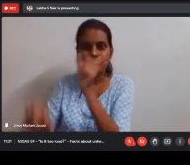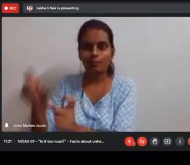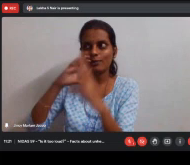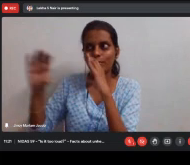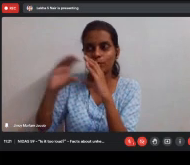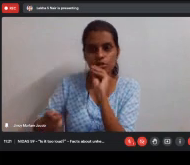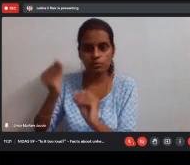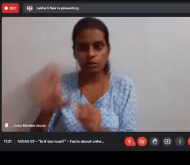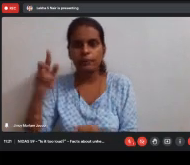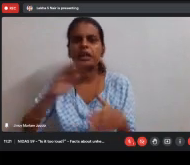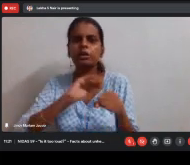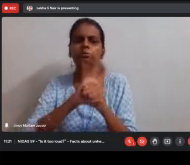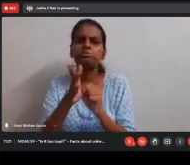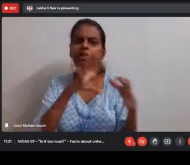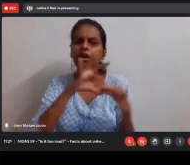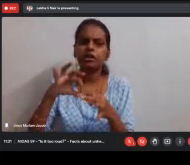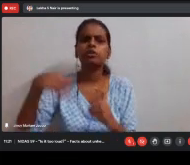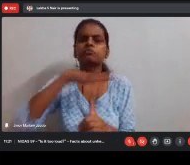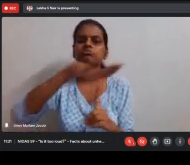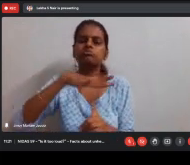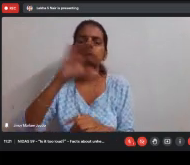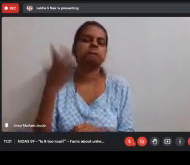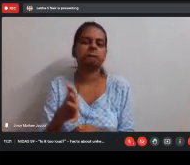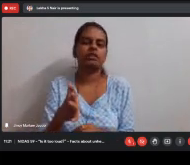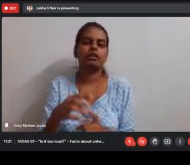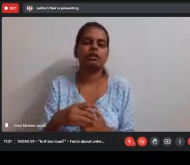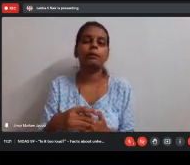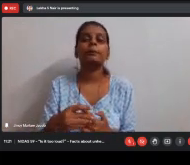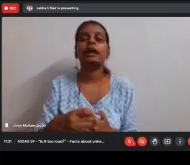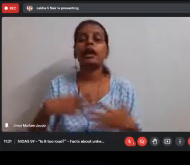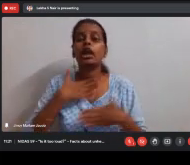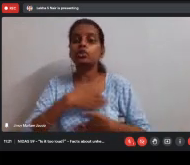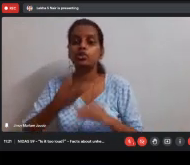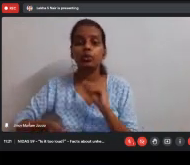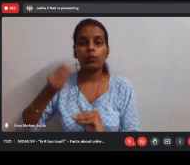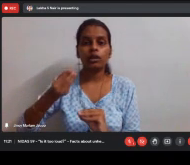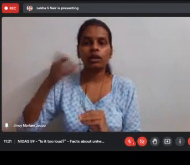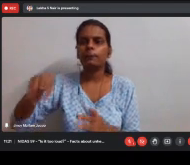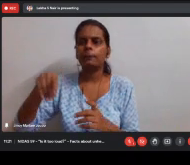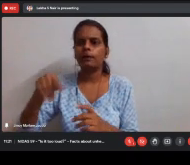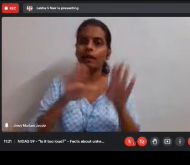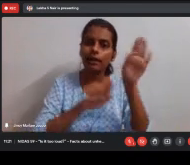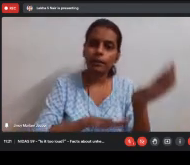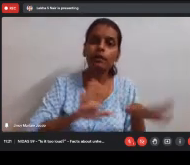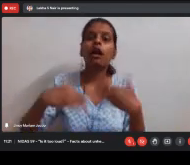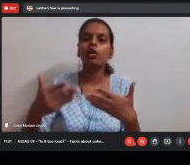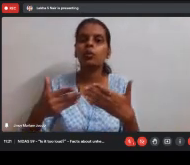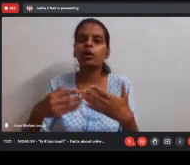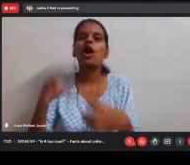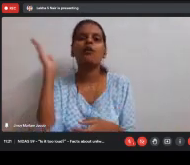വിനോദത്തിനായി. നമ്മൾ വിനോദത്തിനായി നമ്മൾ പൂർണ്ണ കഥ മുമ്പൊക്കെ പുറത്തു പോയിരുന്നു, പാർക്കിലും ബീച്ചിലും ഒക്കെ പോയിരുന്നു, അല്ലെങ്കിൽ പുറത്തിറങ്ങി